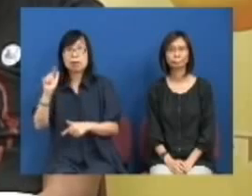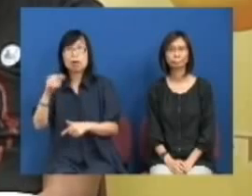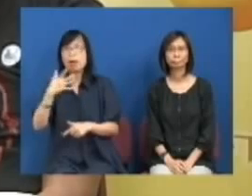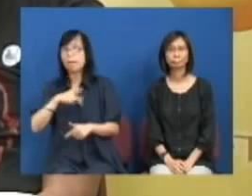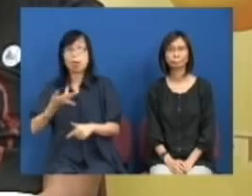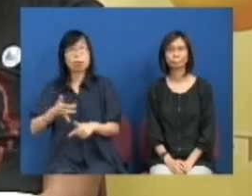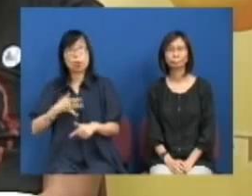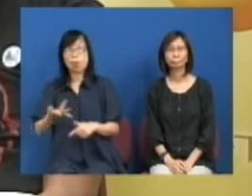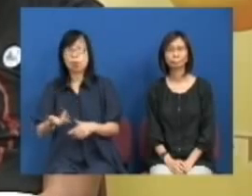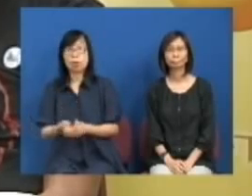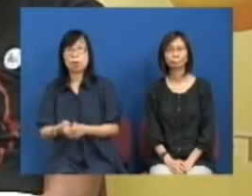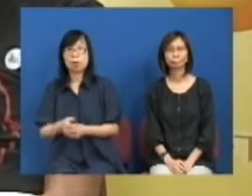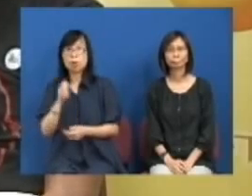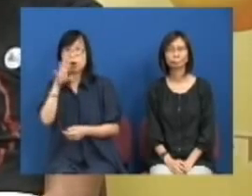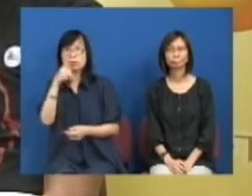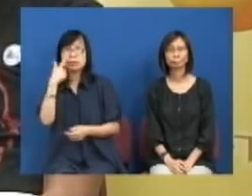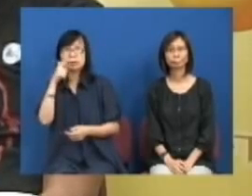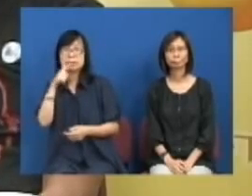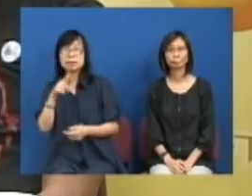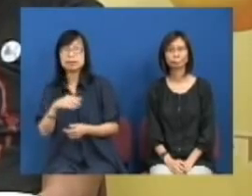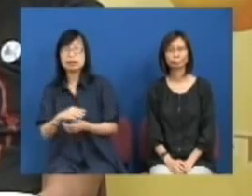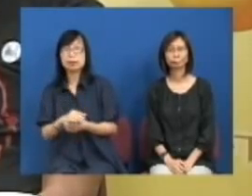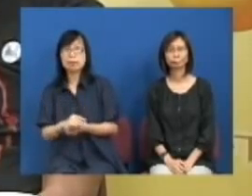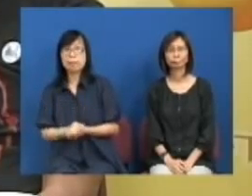當然他講新的那形式，他未必